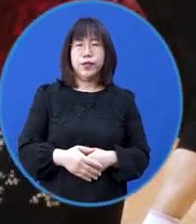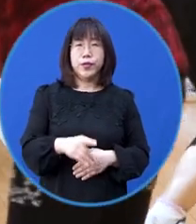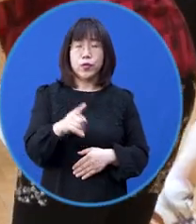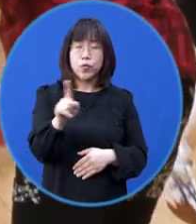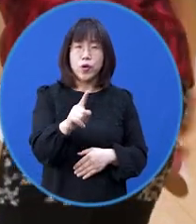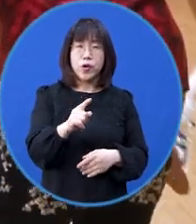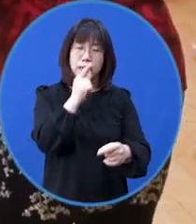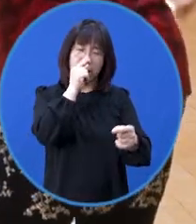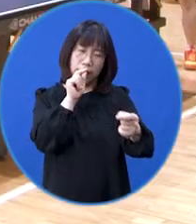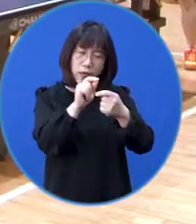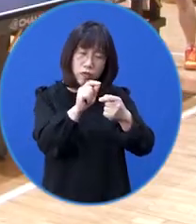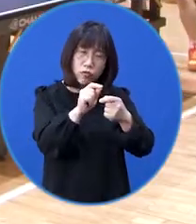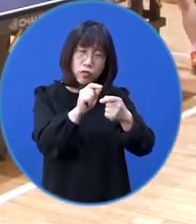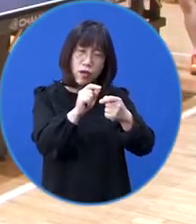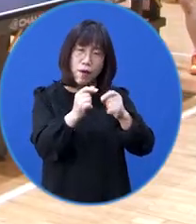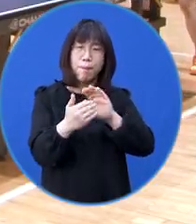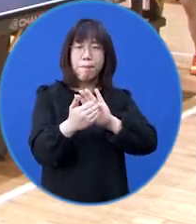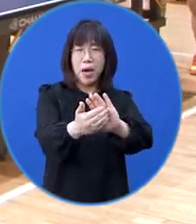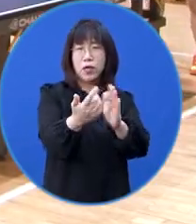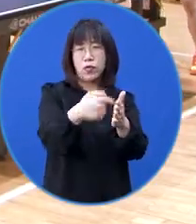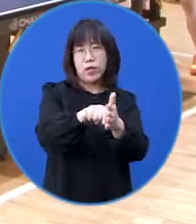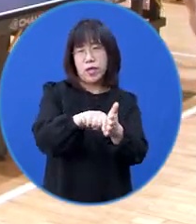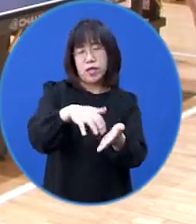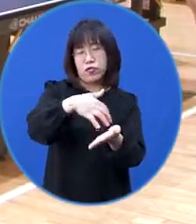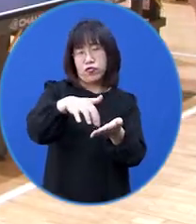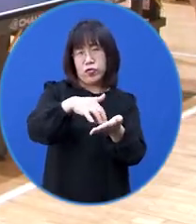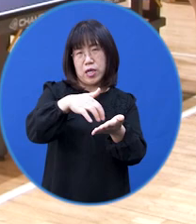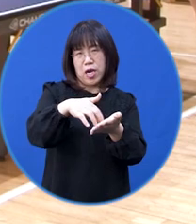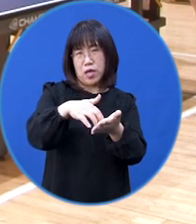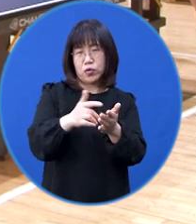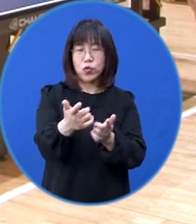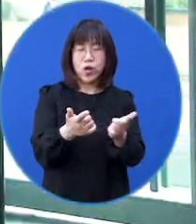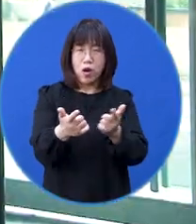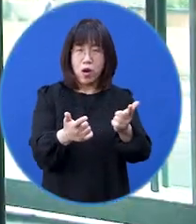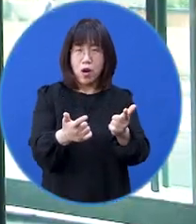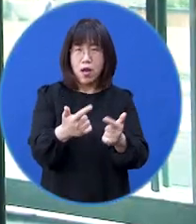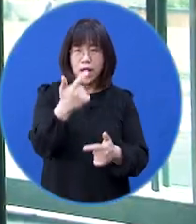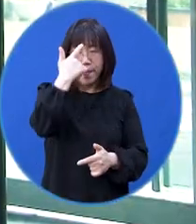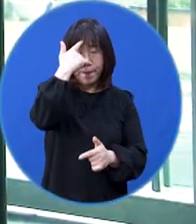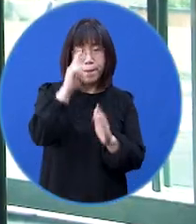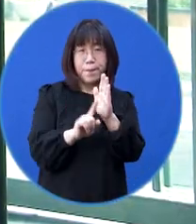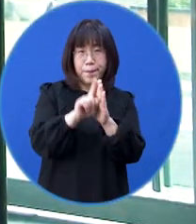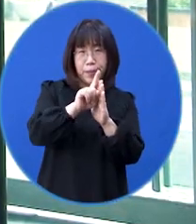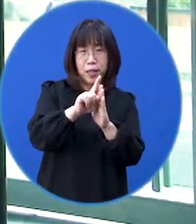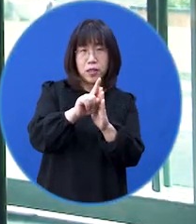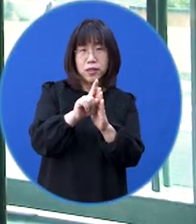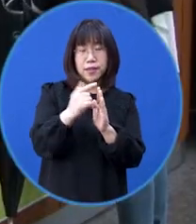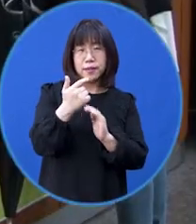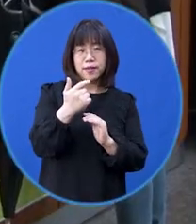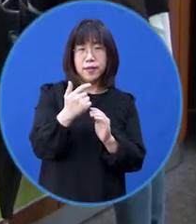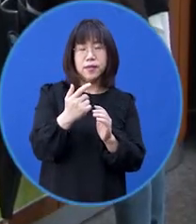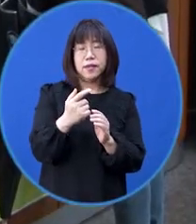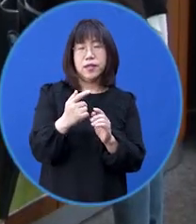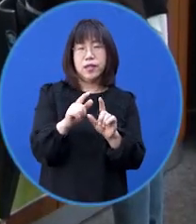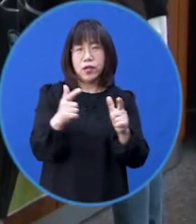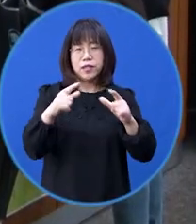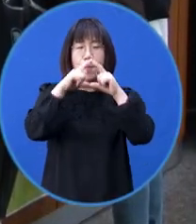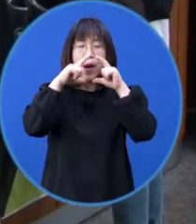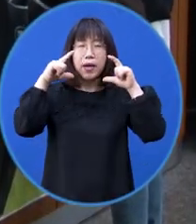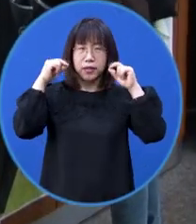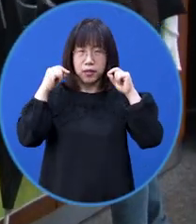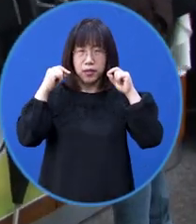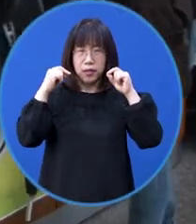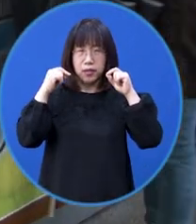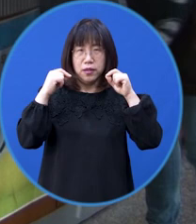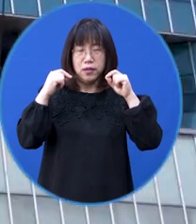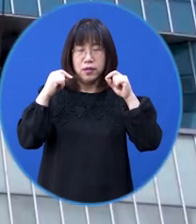체육시설은 밀접 접촉을 막기 위해 운영 시간과 수용 인원을 조정하고 발열 체크, 마스크 착용 등을